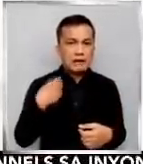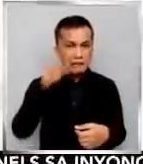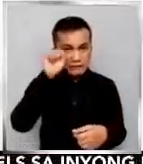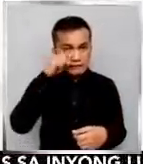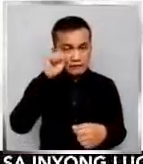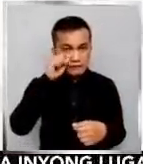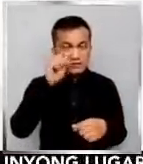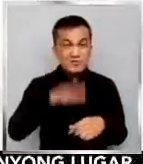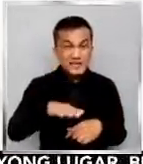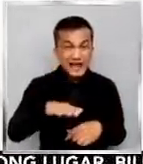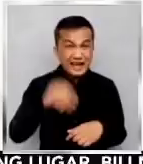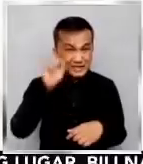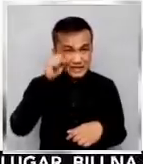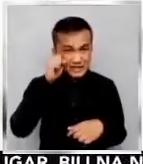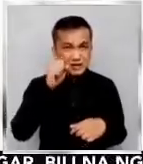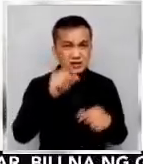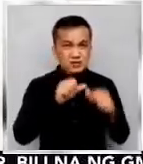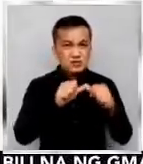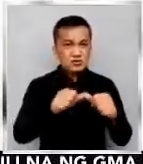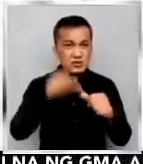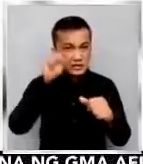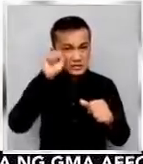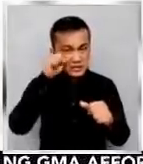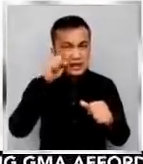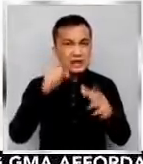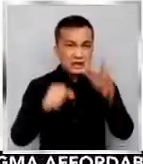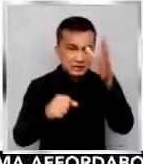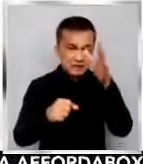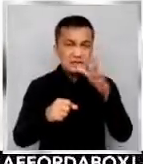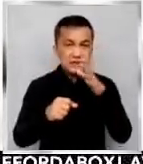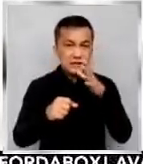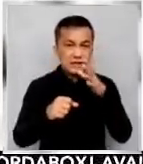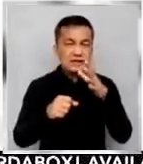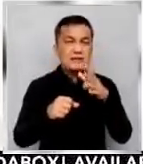Walang tigil sa pag-iyak ang ginang na parehong nadaganan ng lupa ang mga paa.